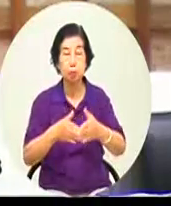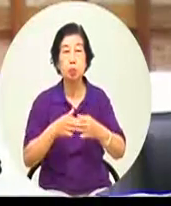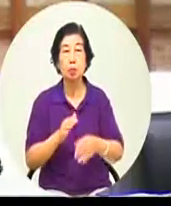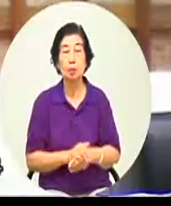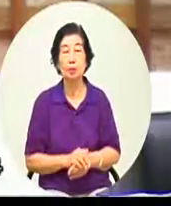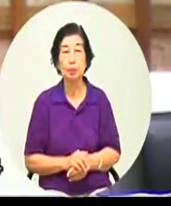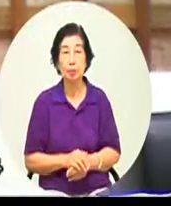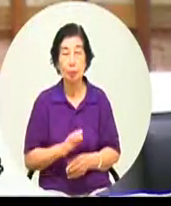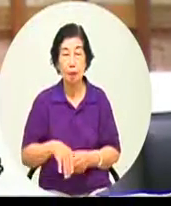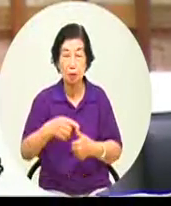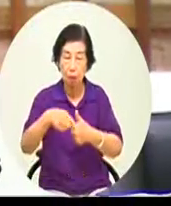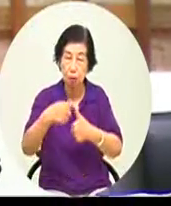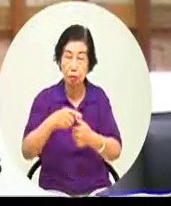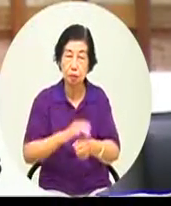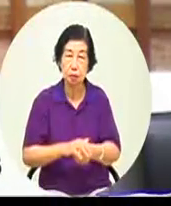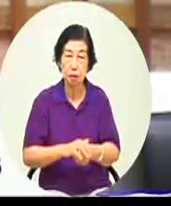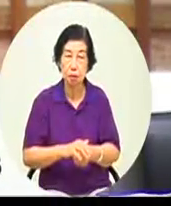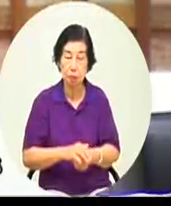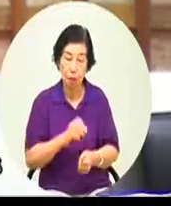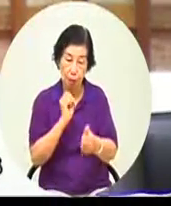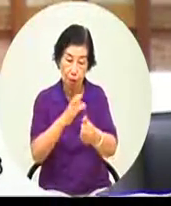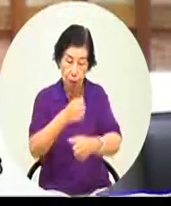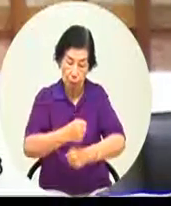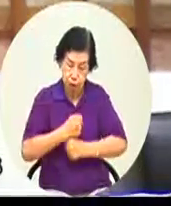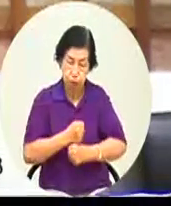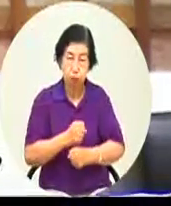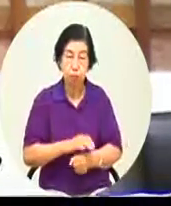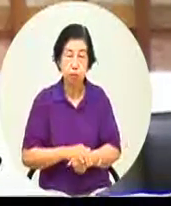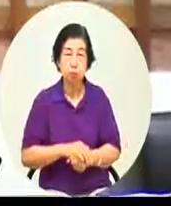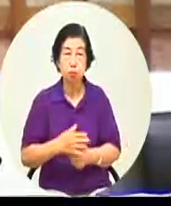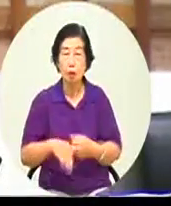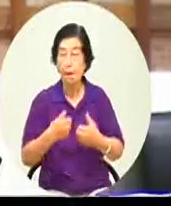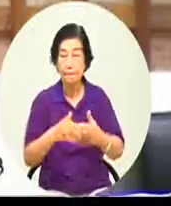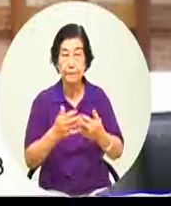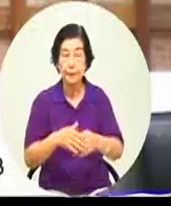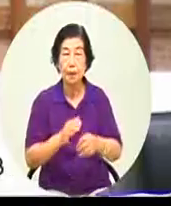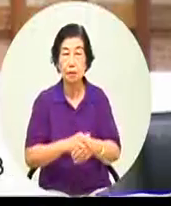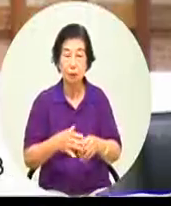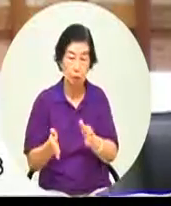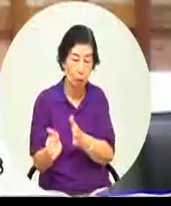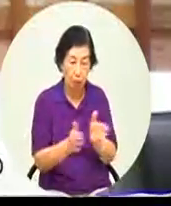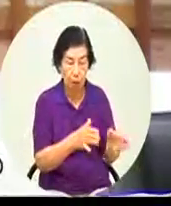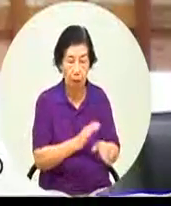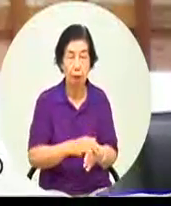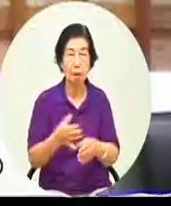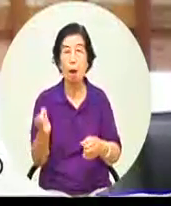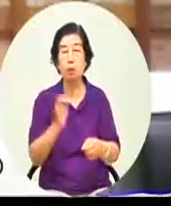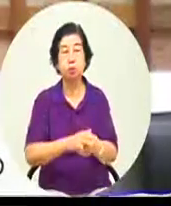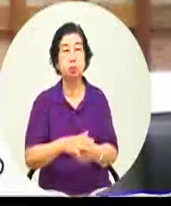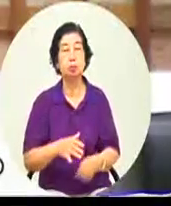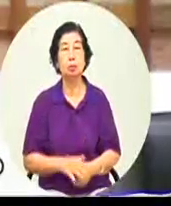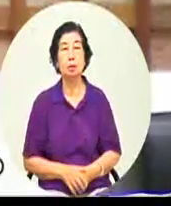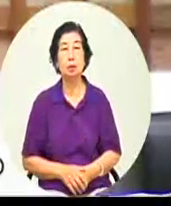是希望提醒你，不要再成为另外一个前坑。 是。 你请 坐。谢谢刘议员。 我们观光局局长。